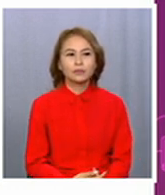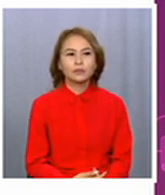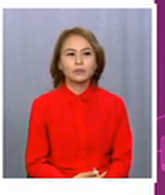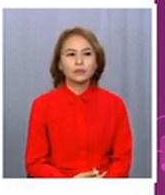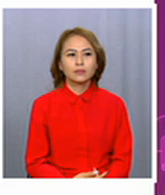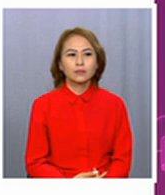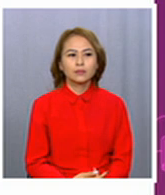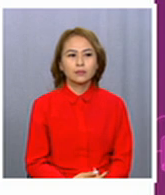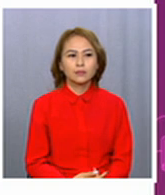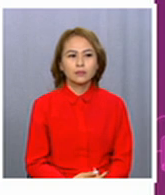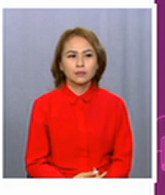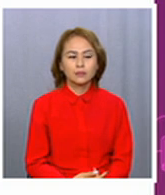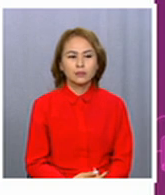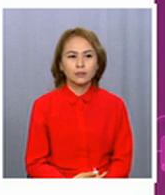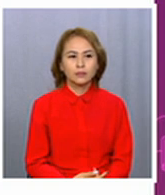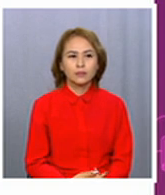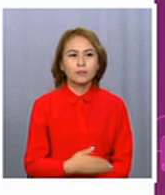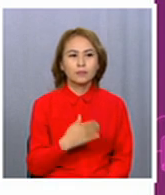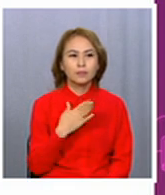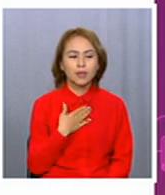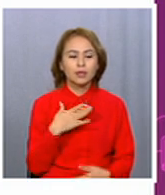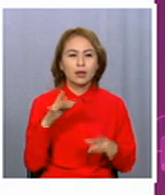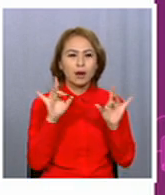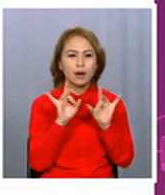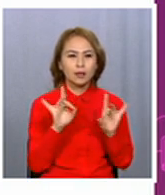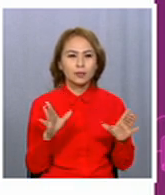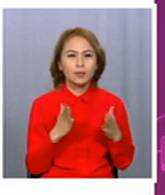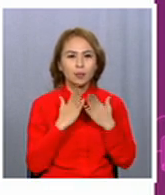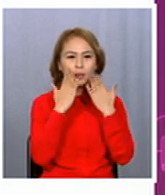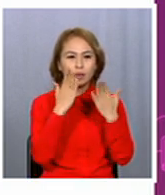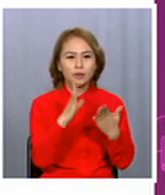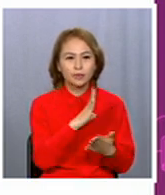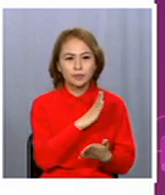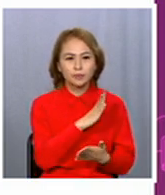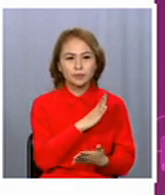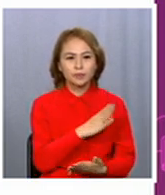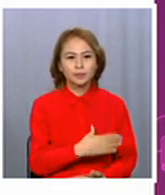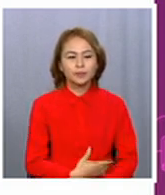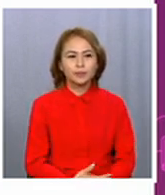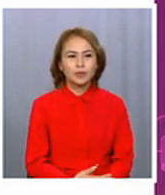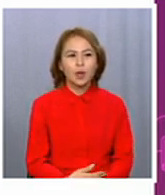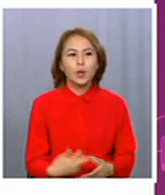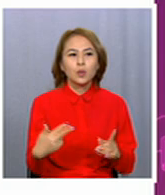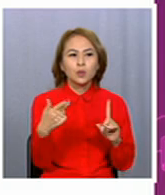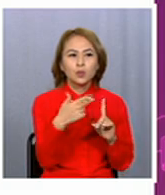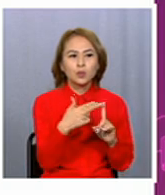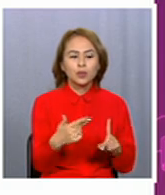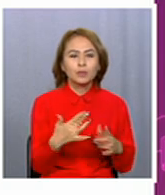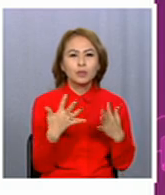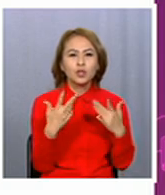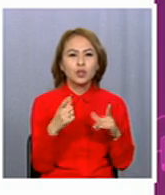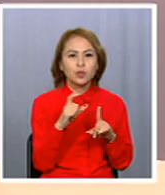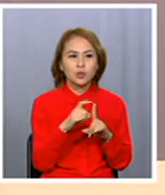Я. Мен әңгіме оқыдым. Сөйлем неше сөзден құралды?